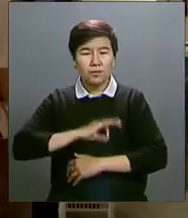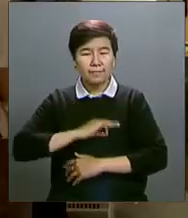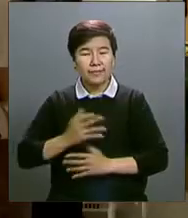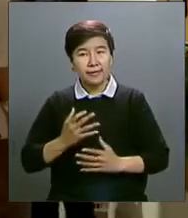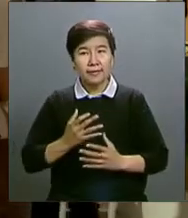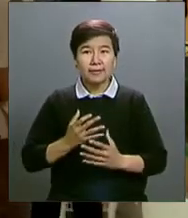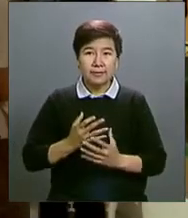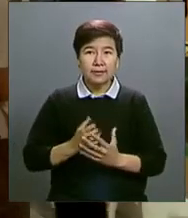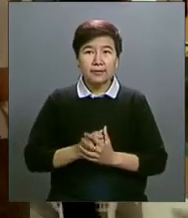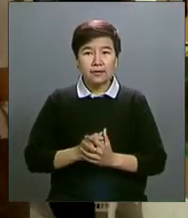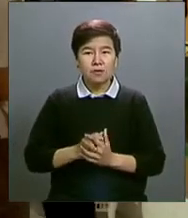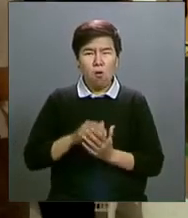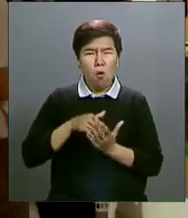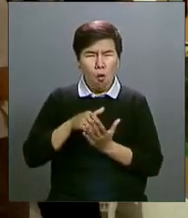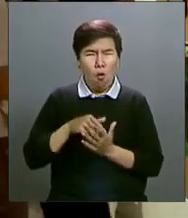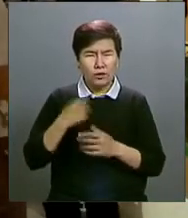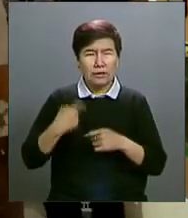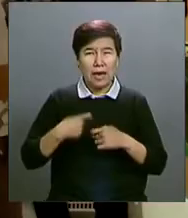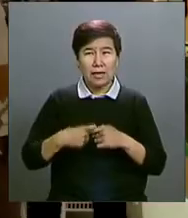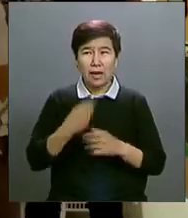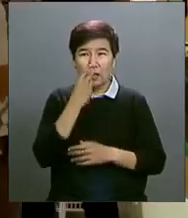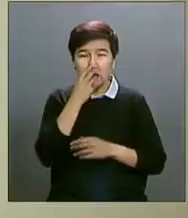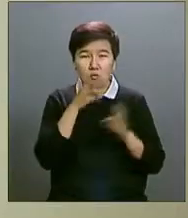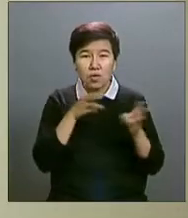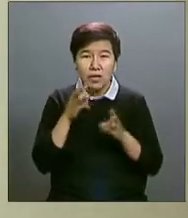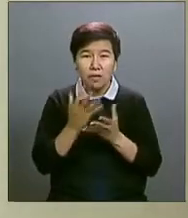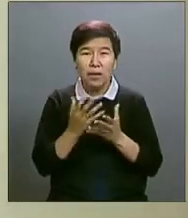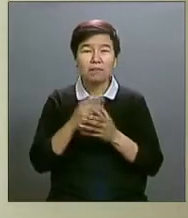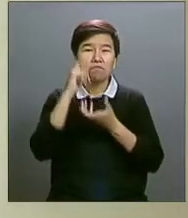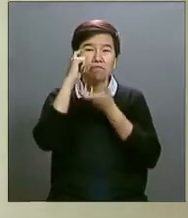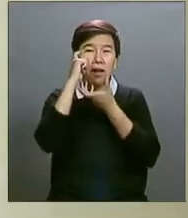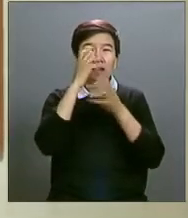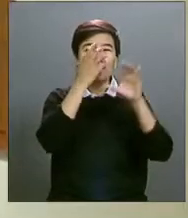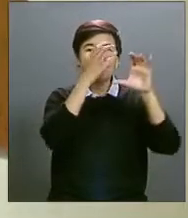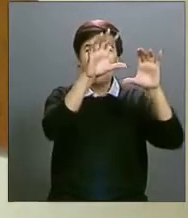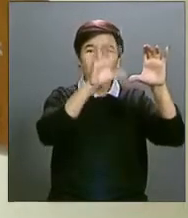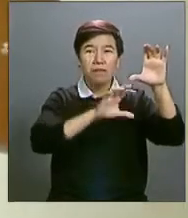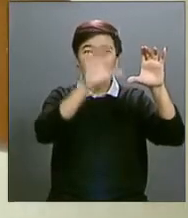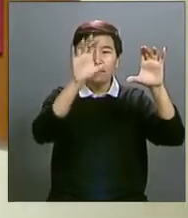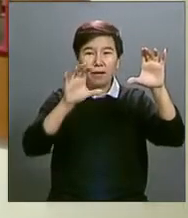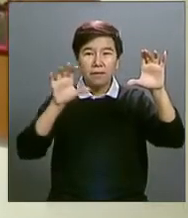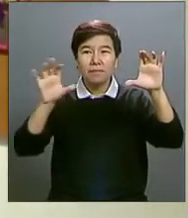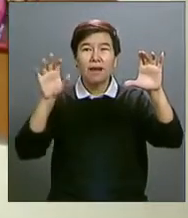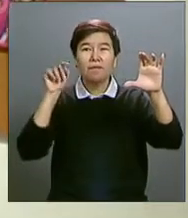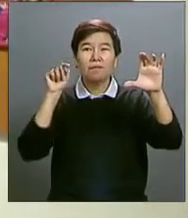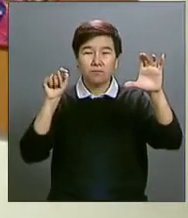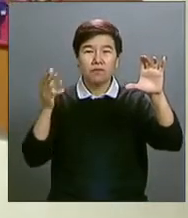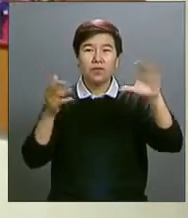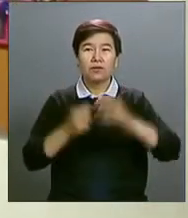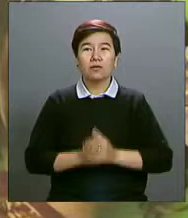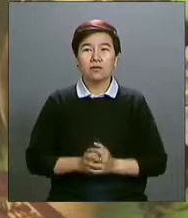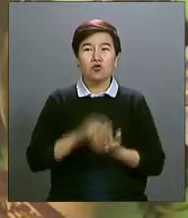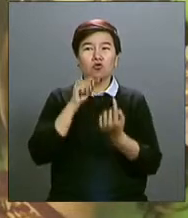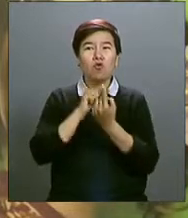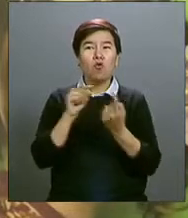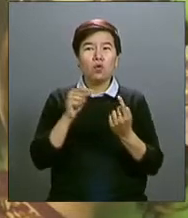พถ่ายที่คนเข้าถึงง่ายเน้นการแสดงตัวตนและการนำเสนอภาพแทนเกณฑ์ในบริบทรากฐานนิยมของอิสลาม